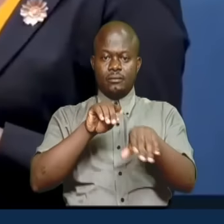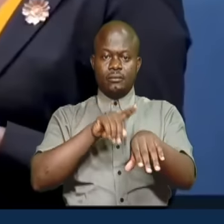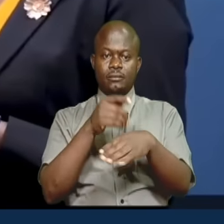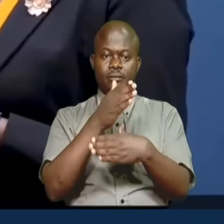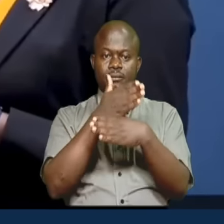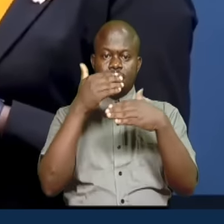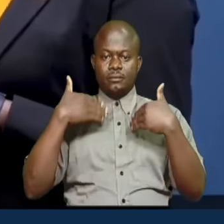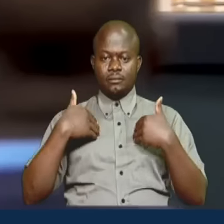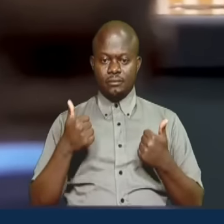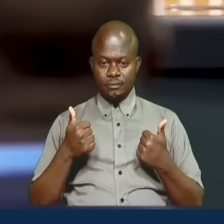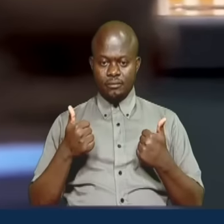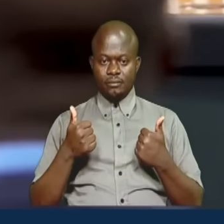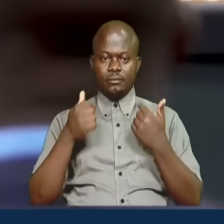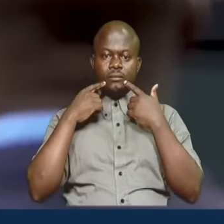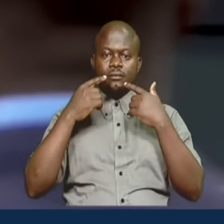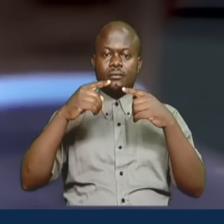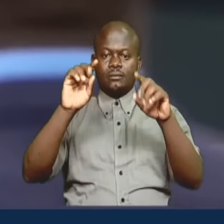Minisiteri y'ubuzima